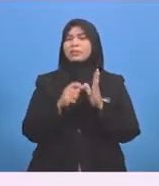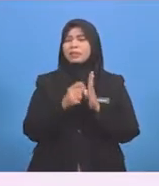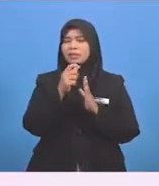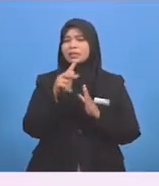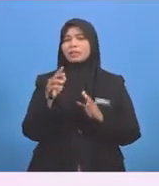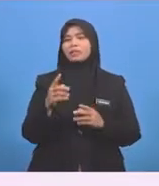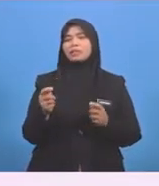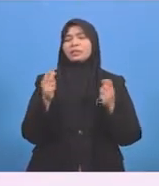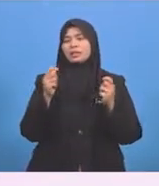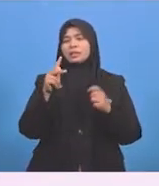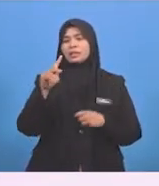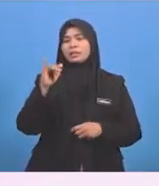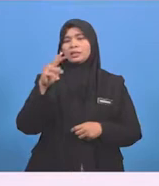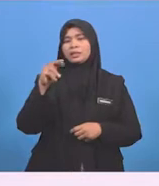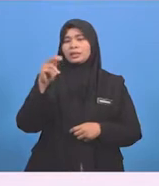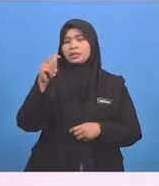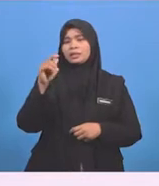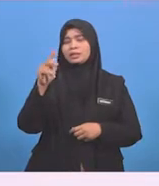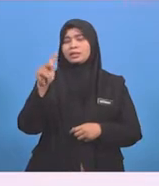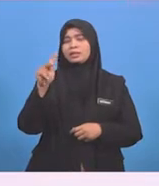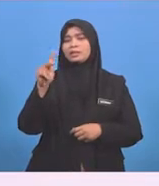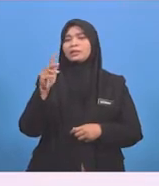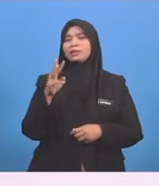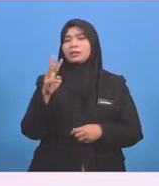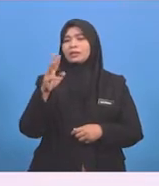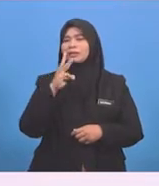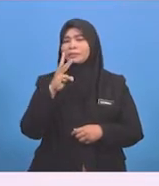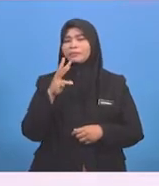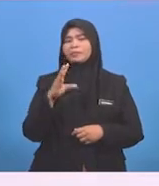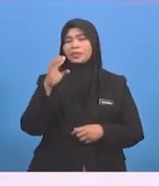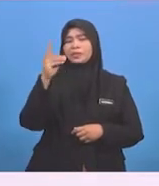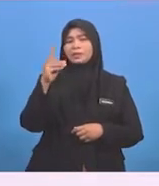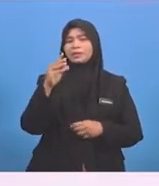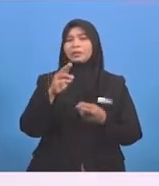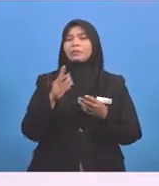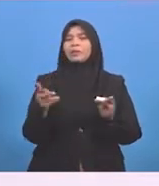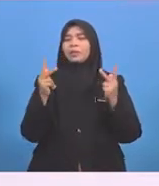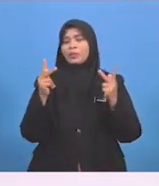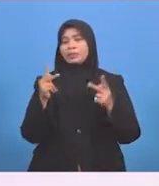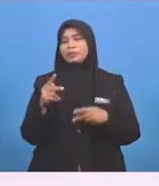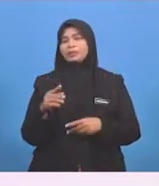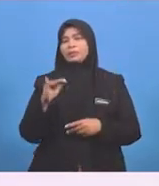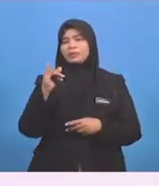D. Menguatkan ikatan di antara molekul air.